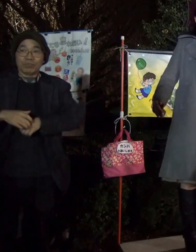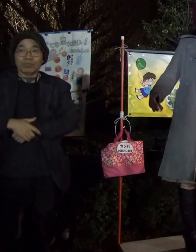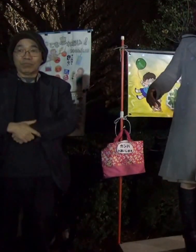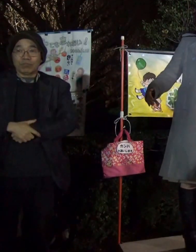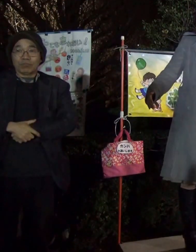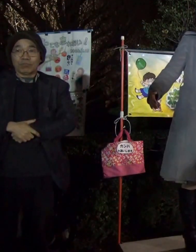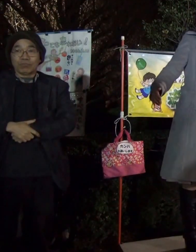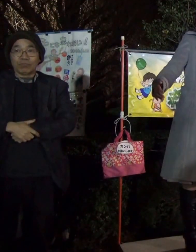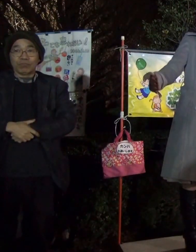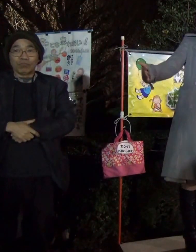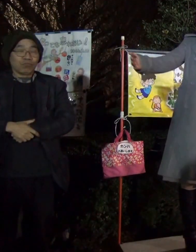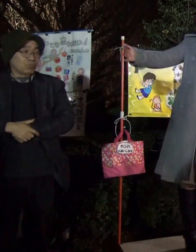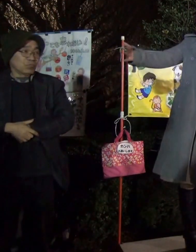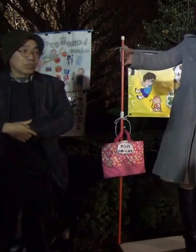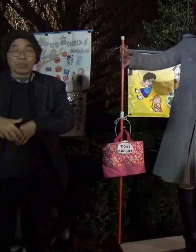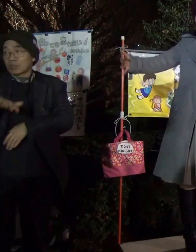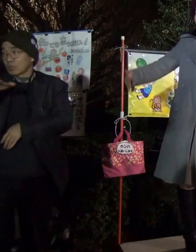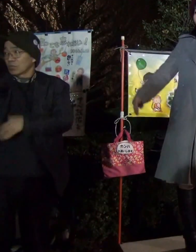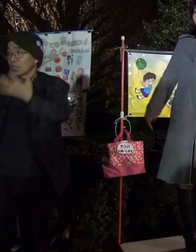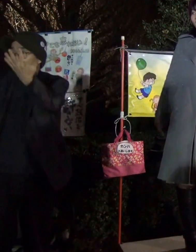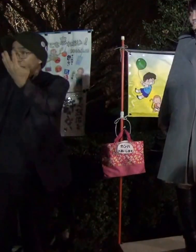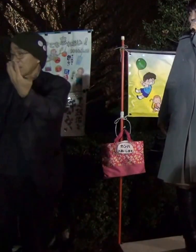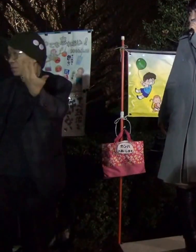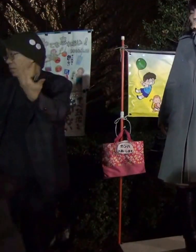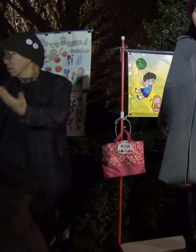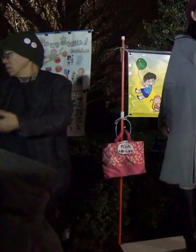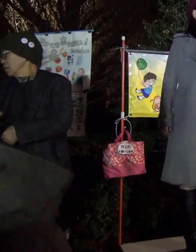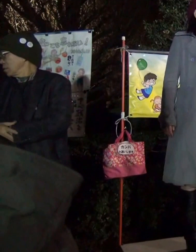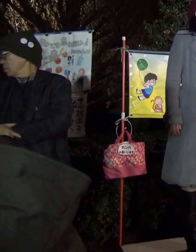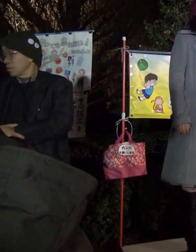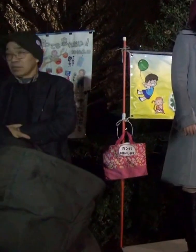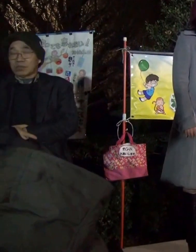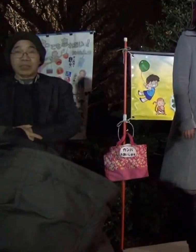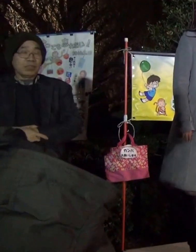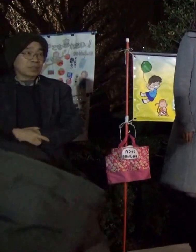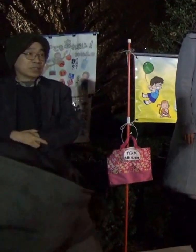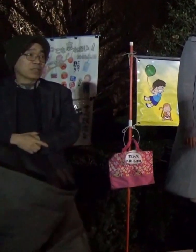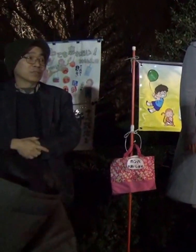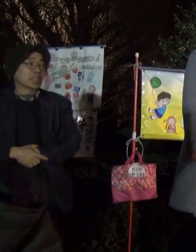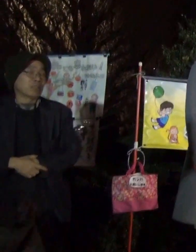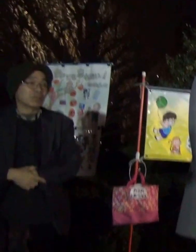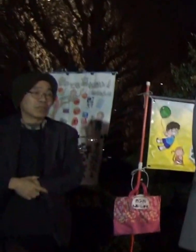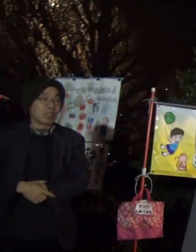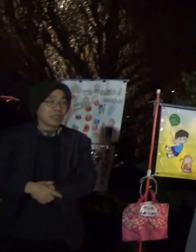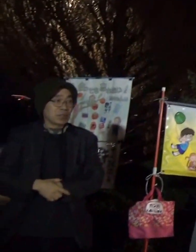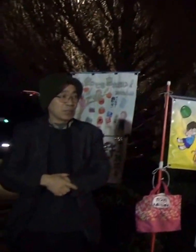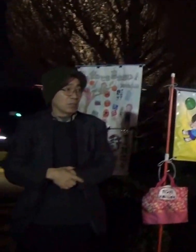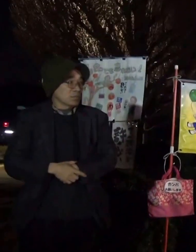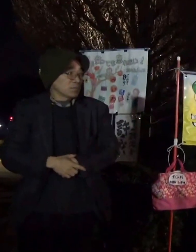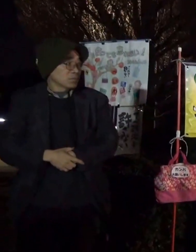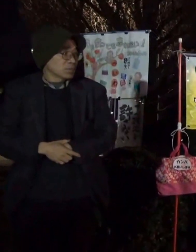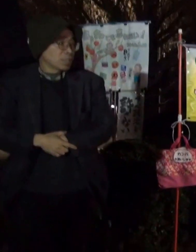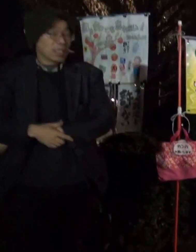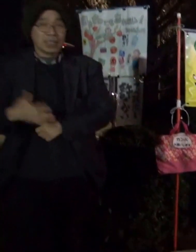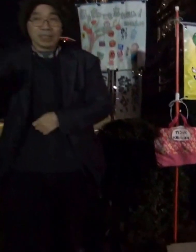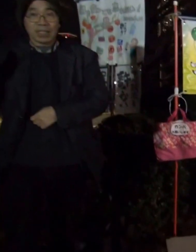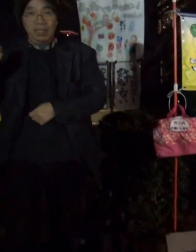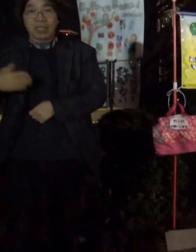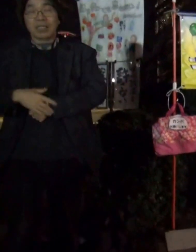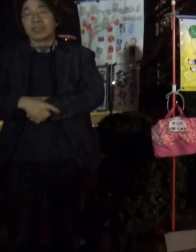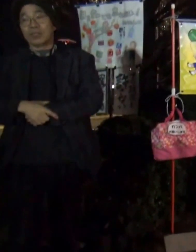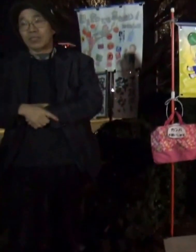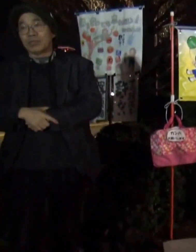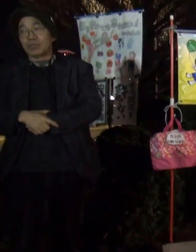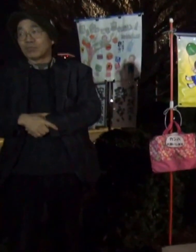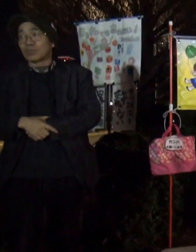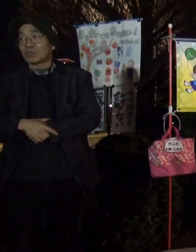い、ではちょっと人がね増えてきましたので、少しずつ中の方に、それでは皆さん、 さっきからね もう